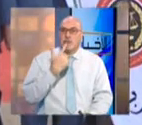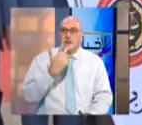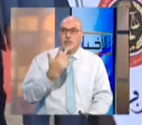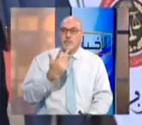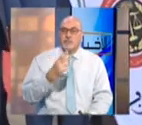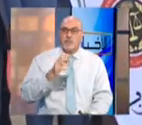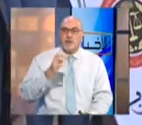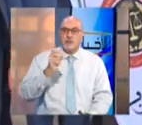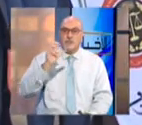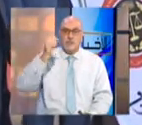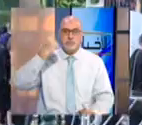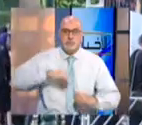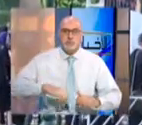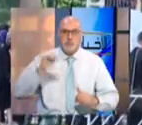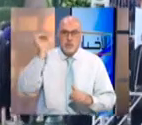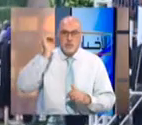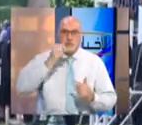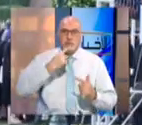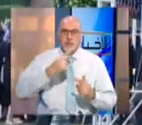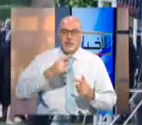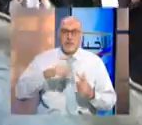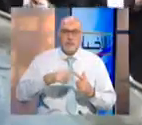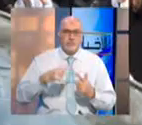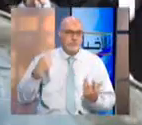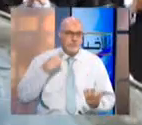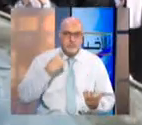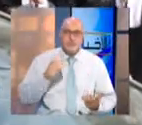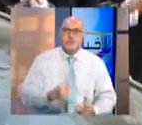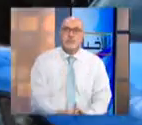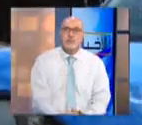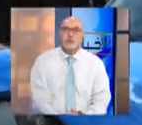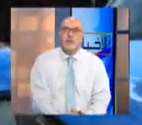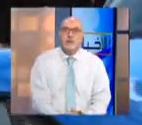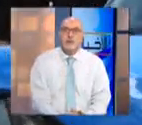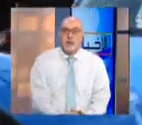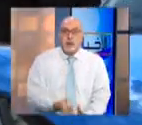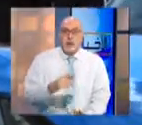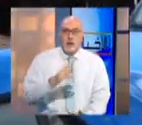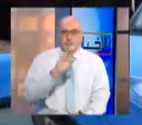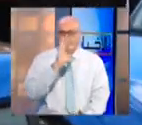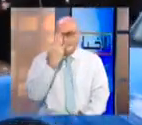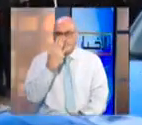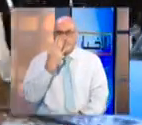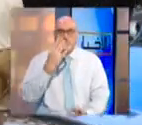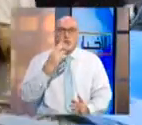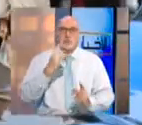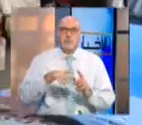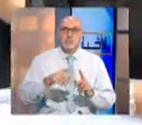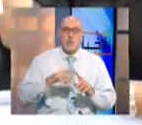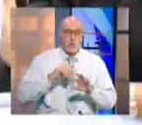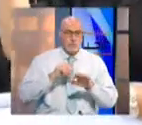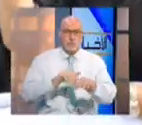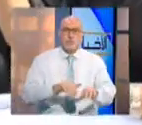حلقة أخرى من حلقات خيانة المخزن. خيانات لا تبدو أنها ستتوقف، وها هي